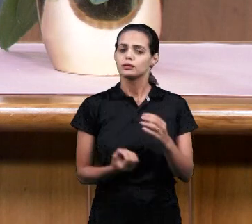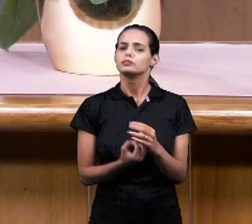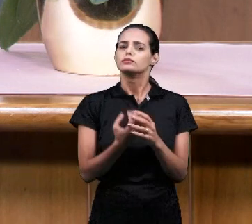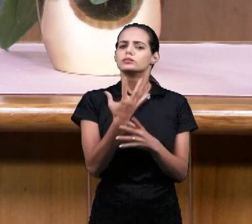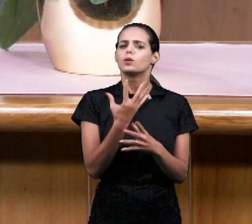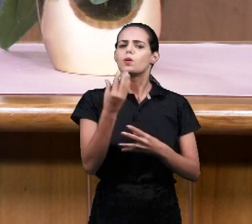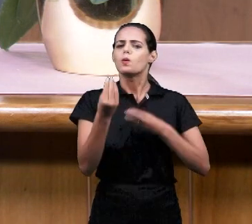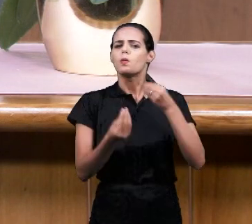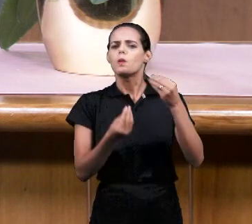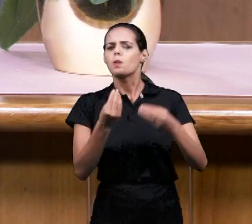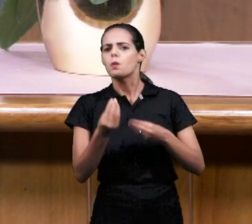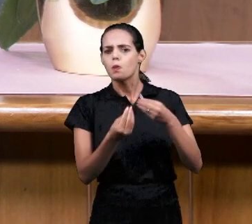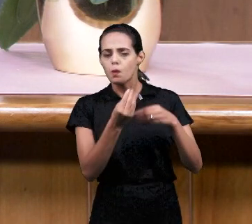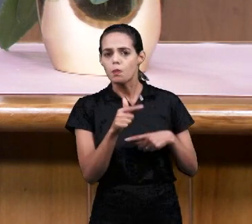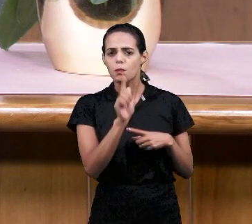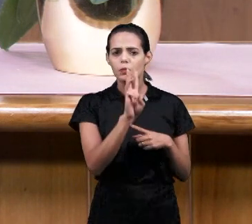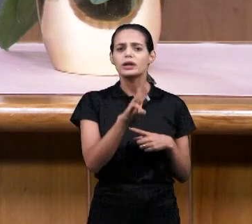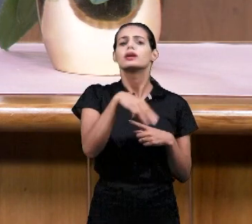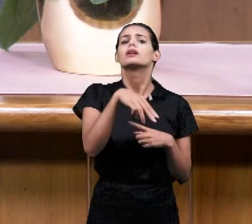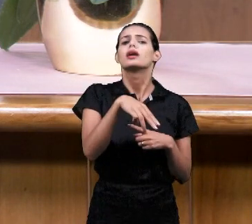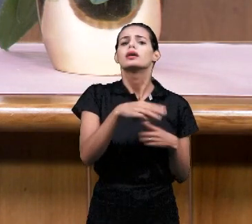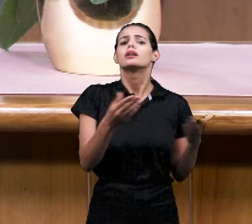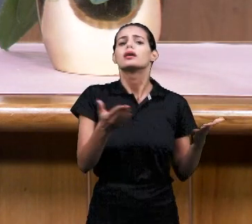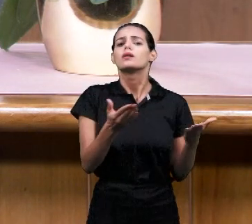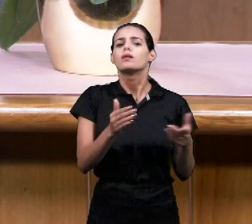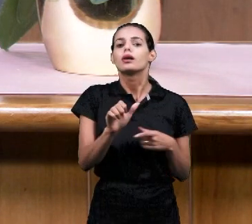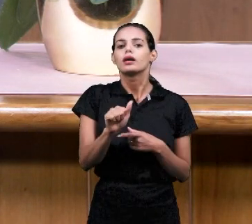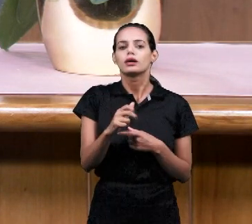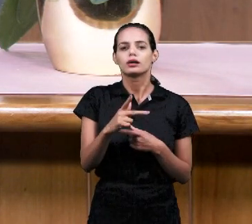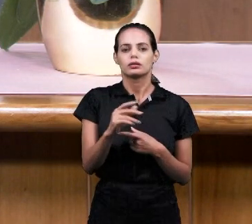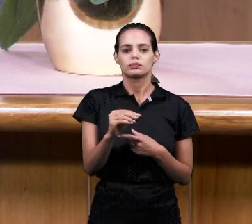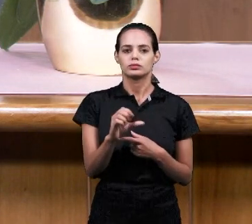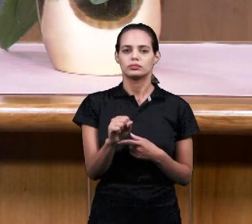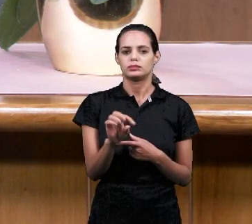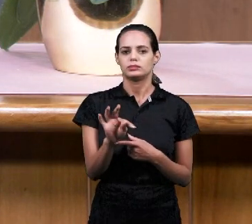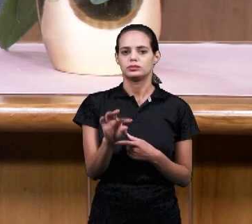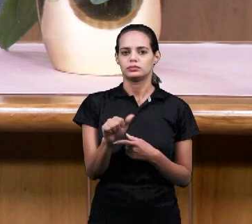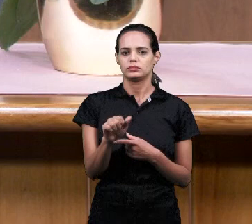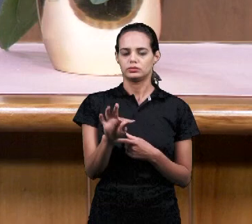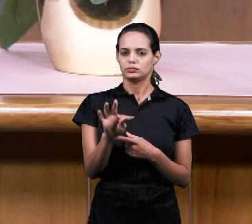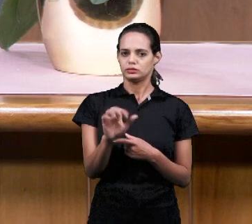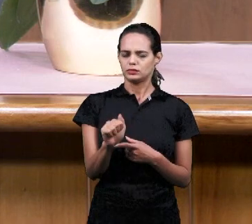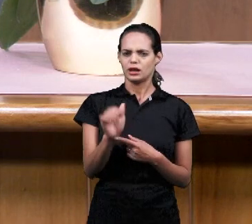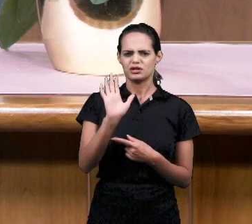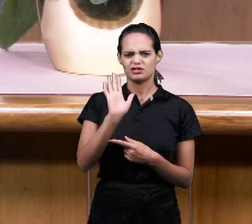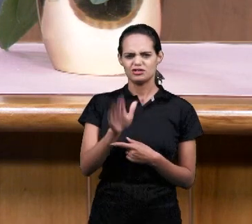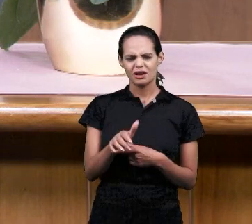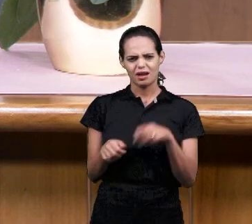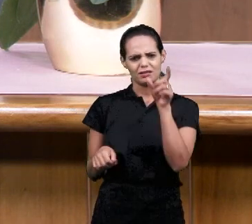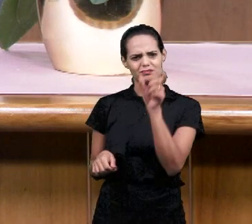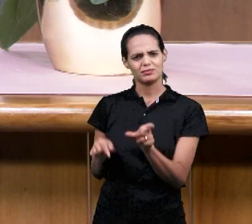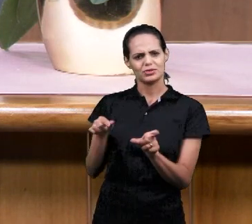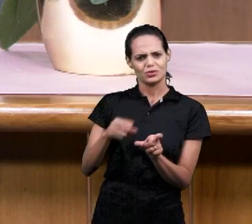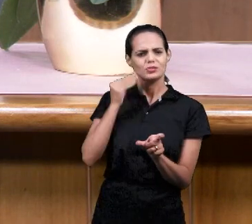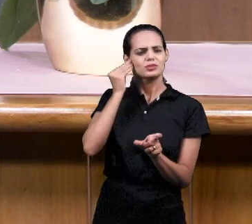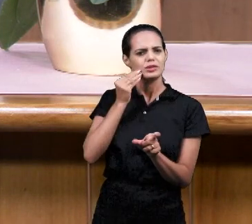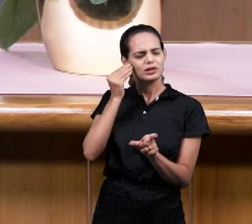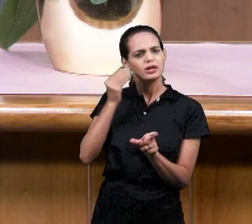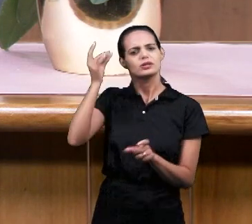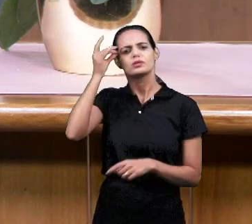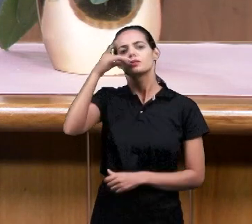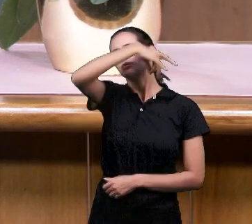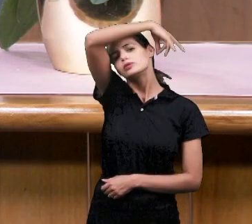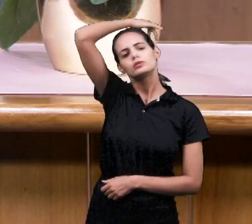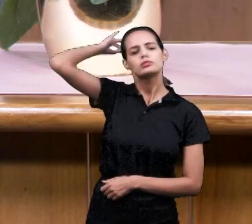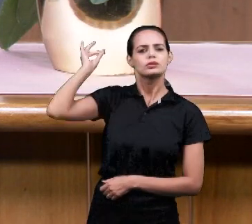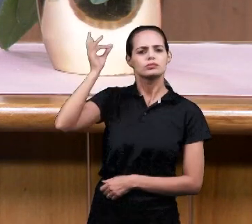partent, les apostates de cette dernière heure. Très bien placés sont ceux qui ont déjà eu une expérience avec le Saint-Esprit et